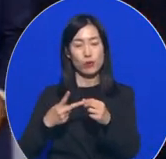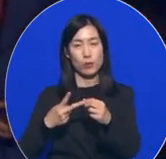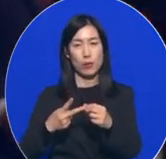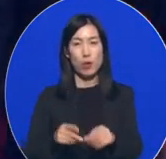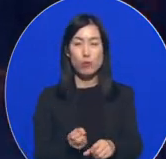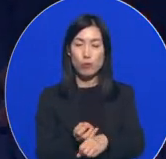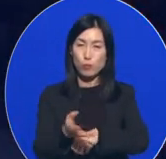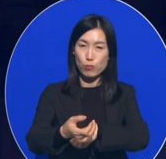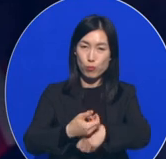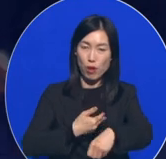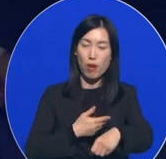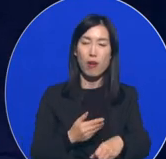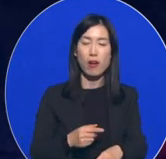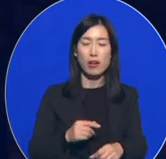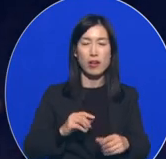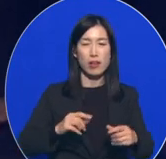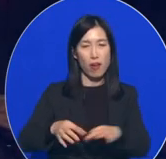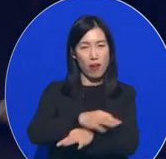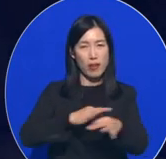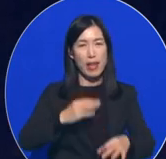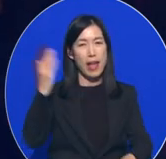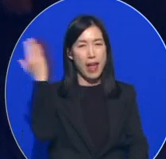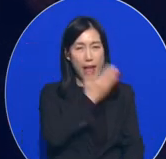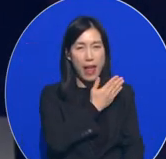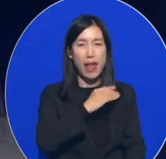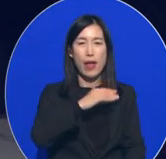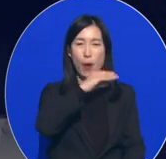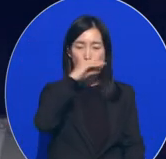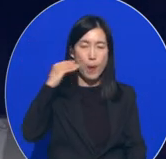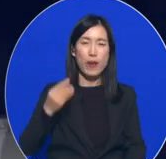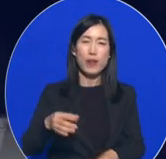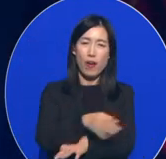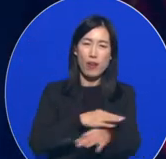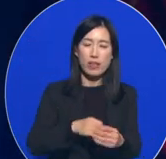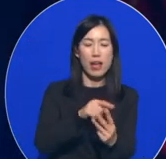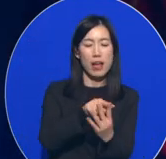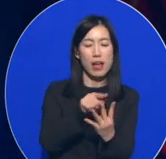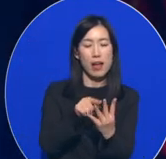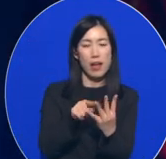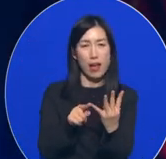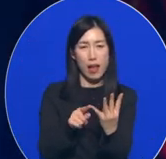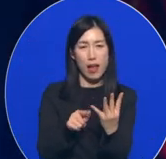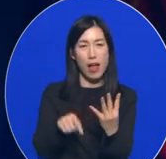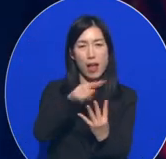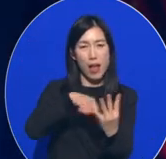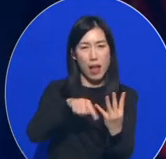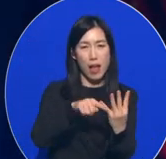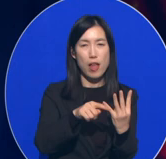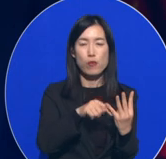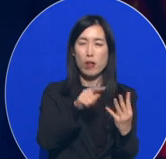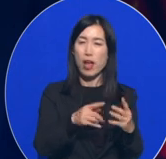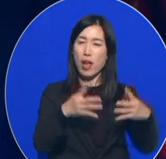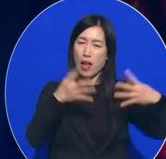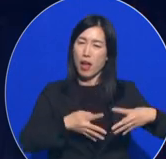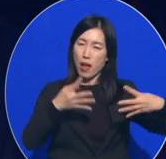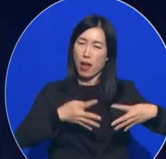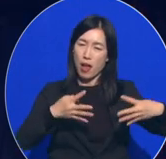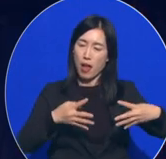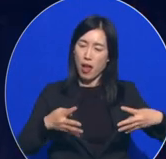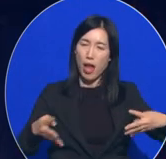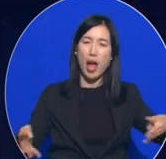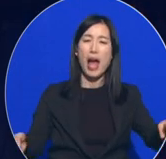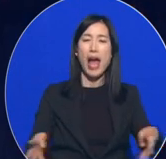무역 공급망 청정 경제 공정경제네 개 분야를 놓고 협상을 벌려 올해 5월 공급망 협정을